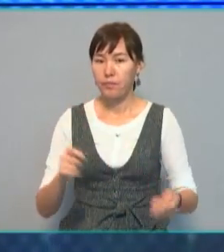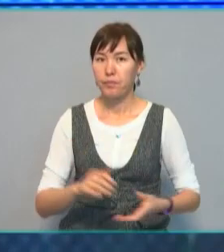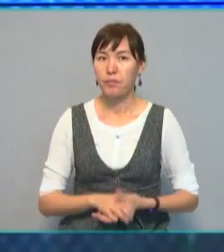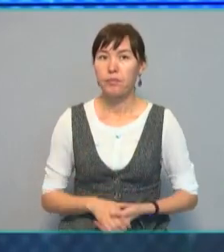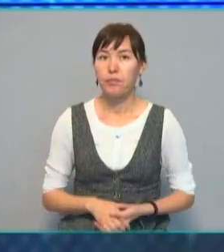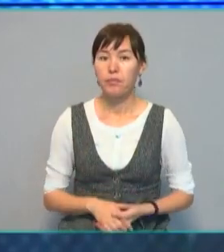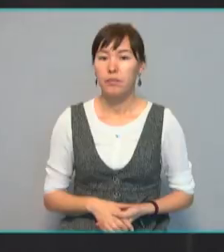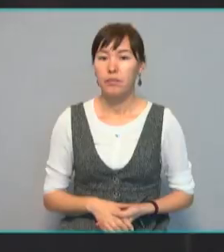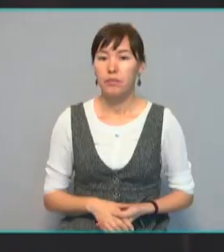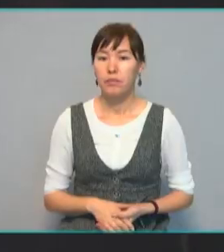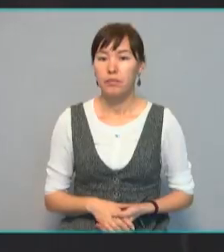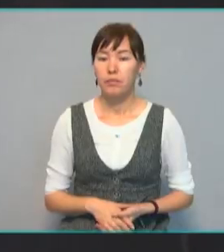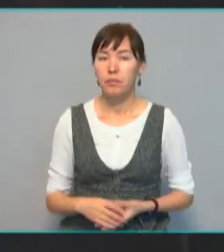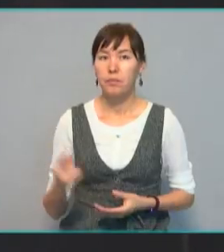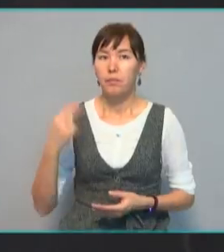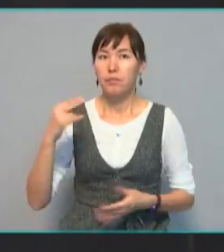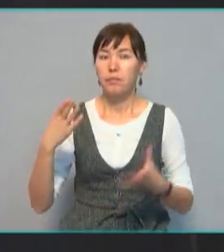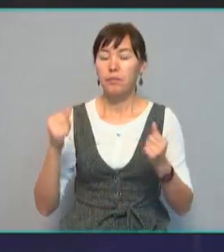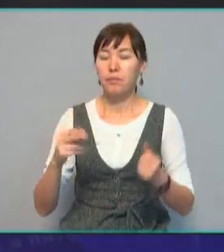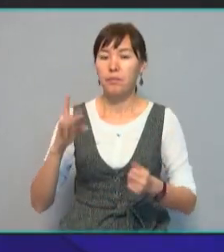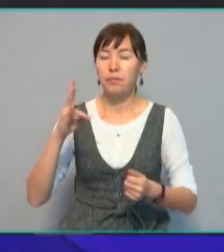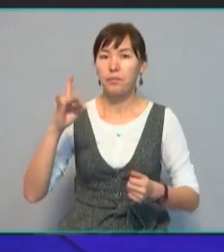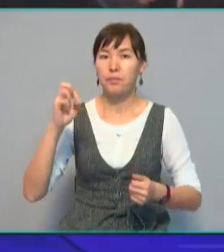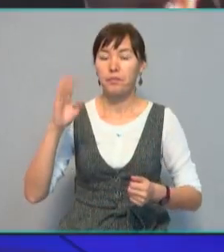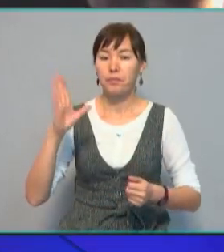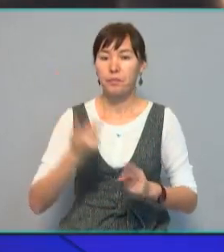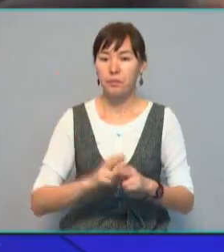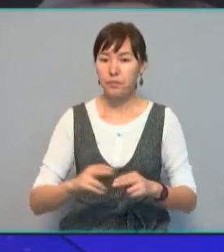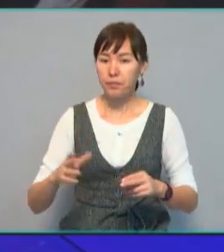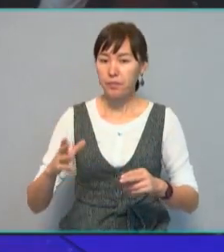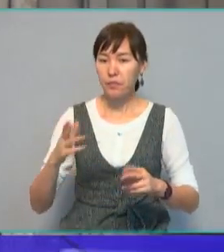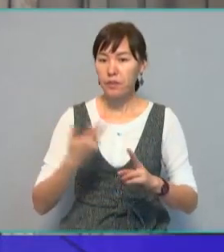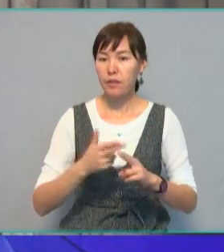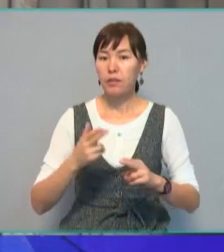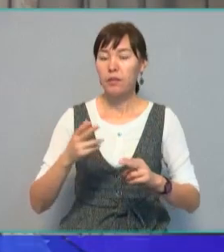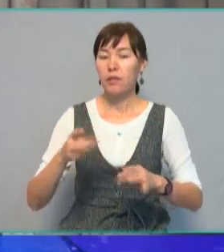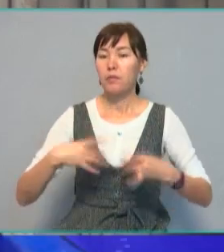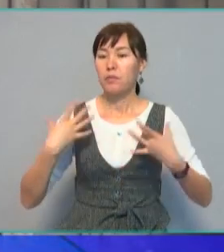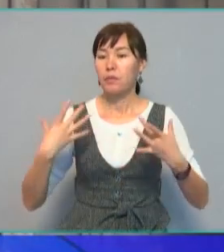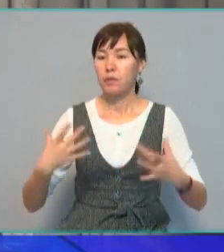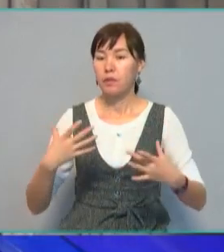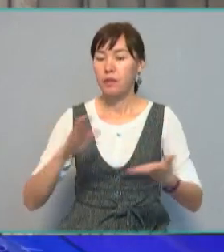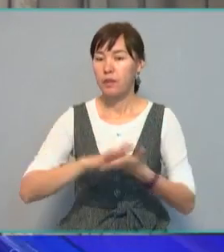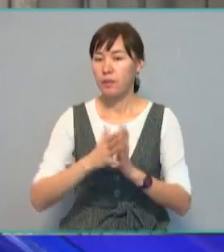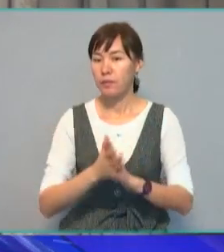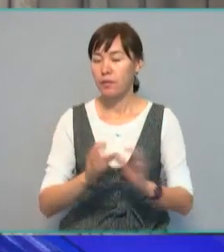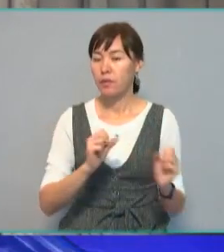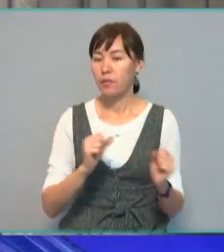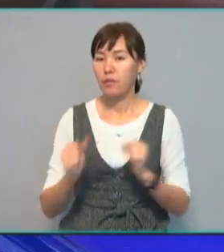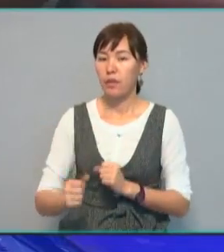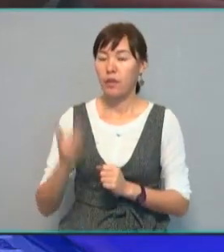марапаттады. Тұңғыш президентіміз Нұрсұлтан Әбішұлы Назарбаев табан тіреген тұғырдың ең негізгісі саяси